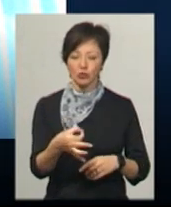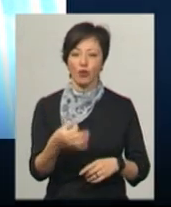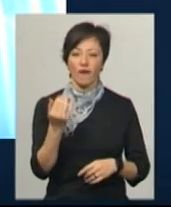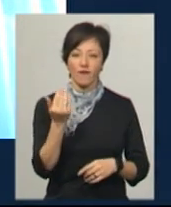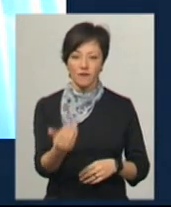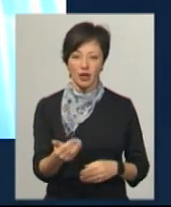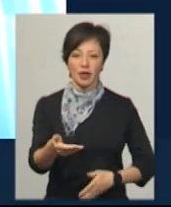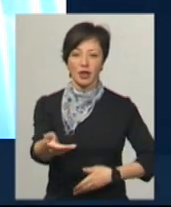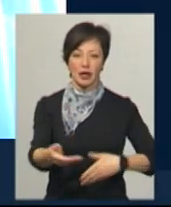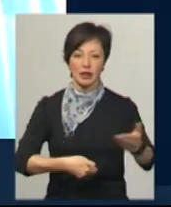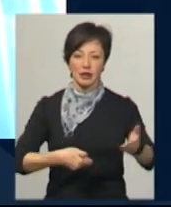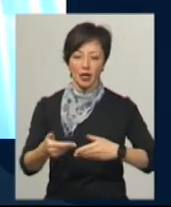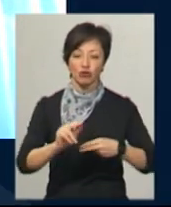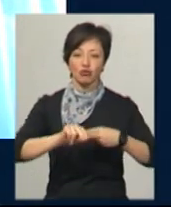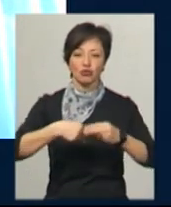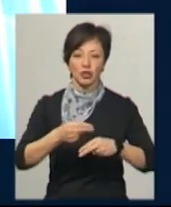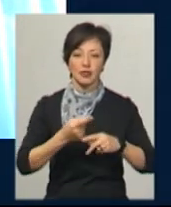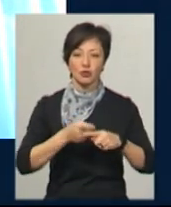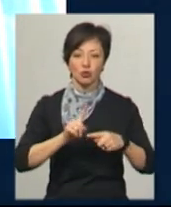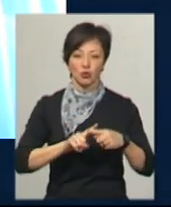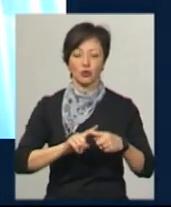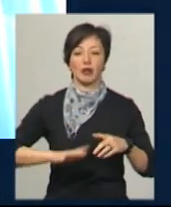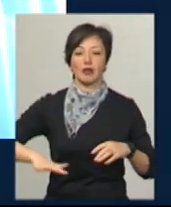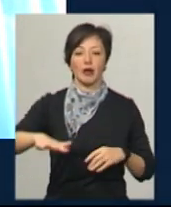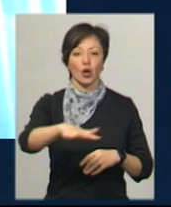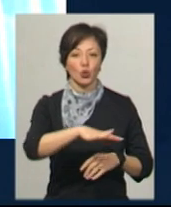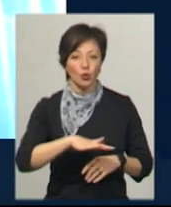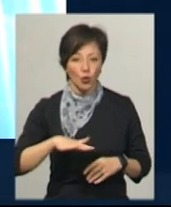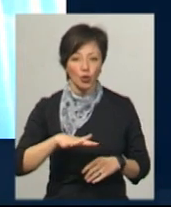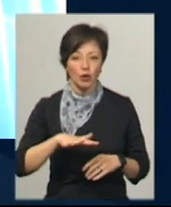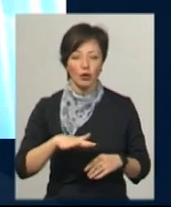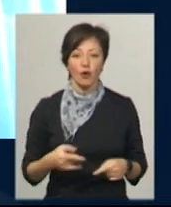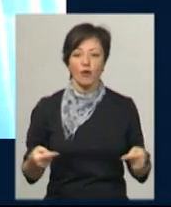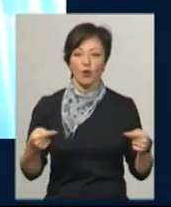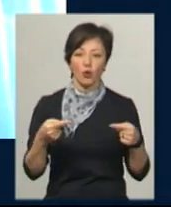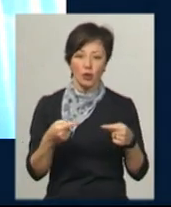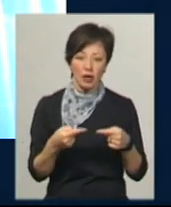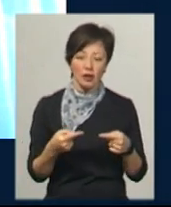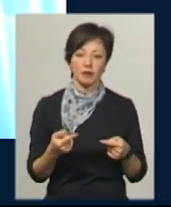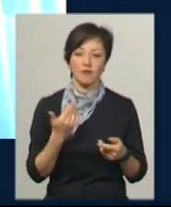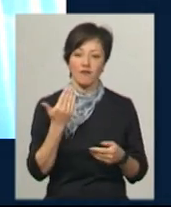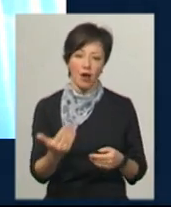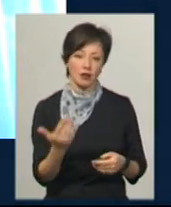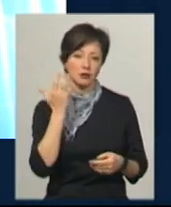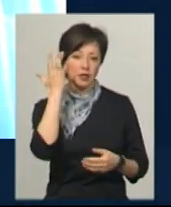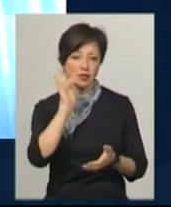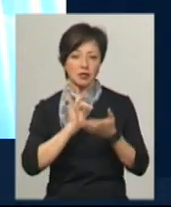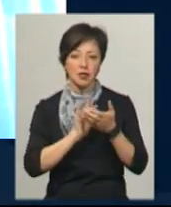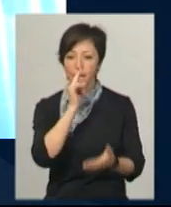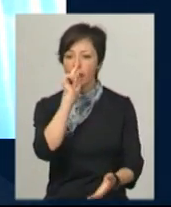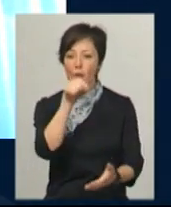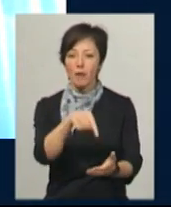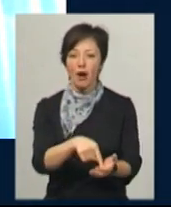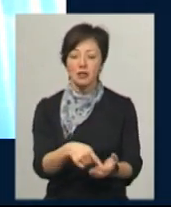через дану територію з конкретним умислом і ціллю добратися до іншої точки,